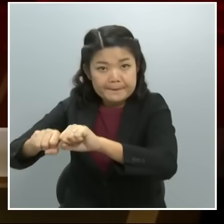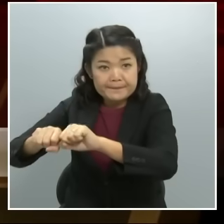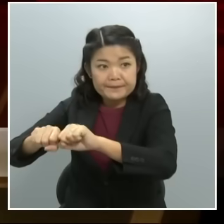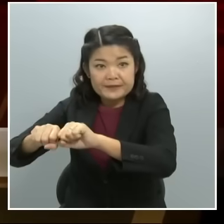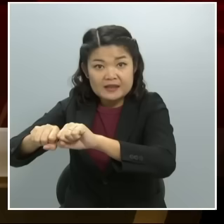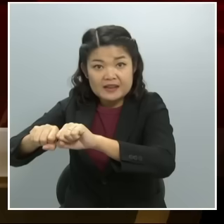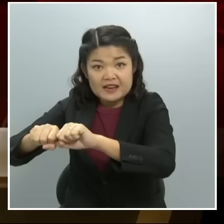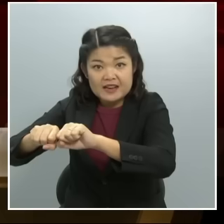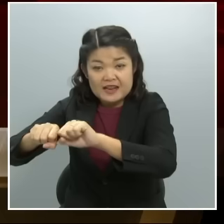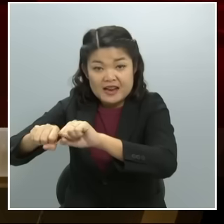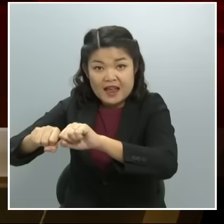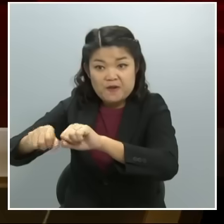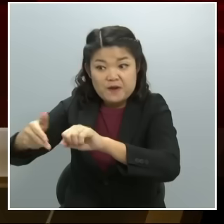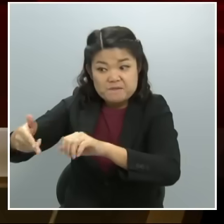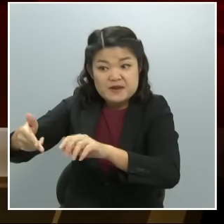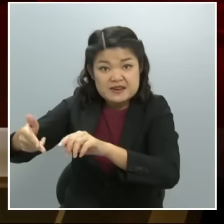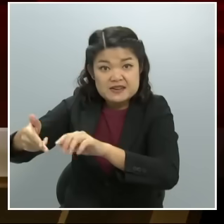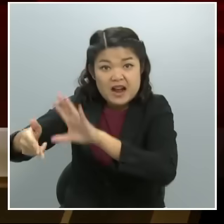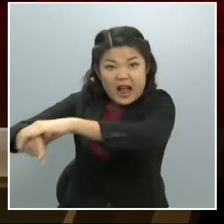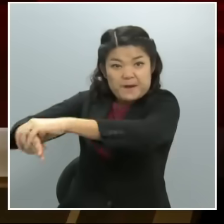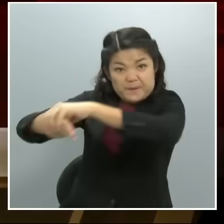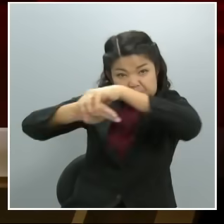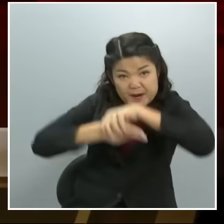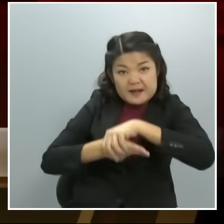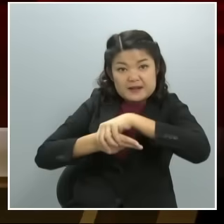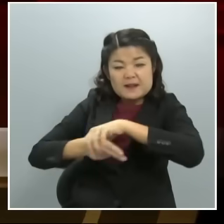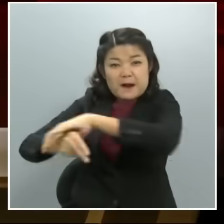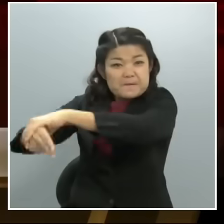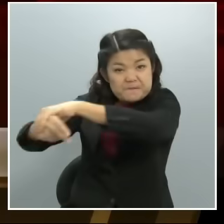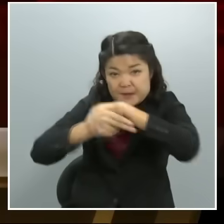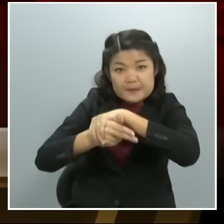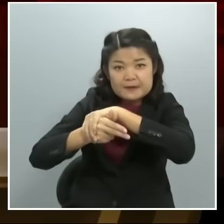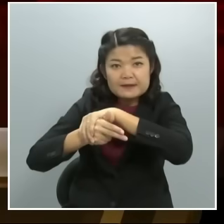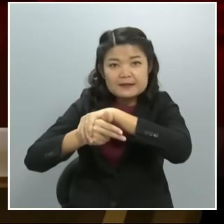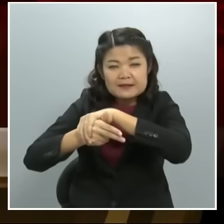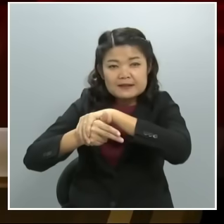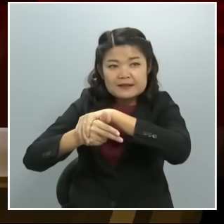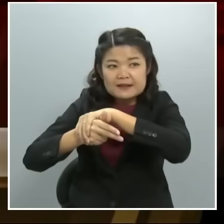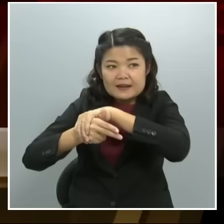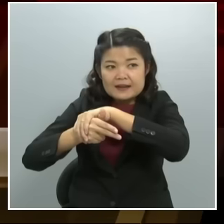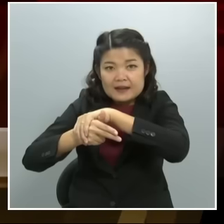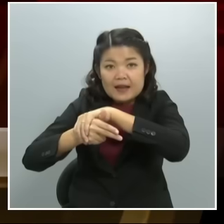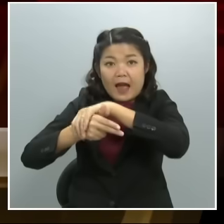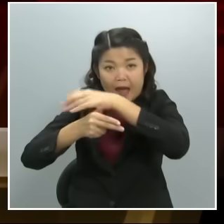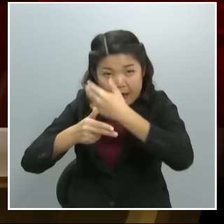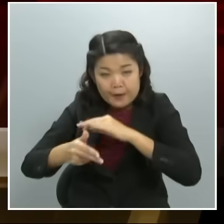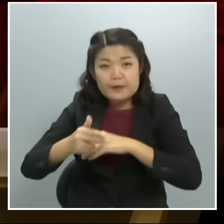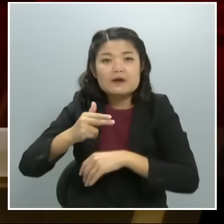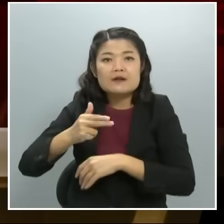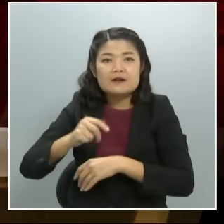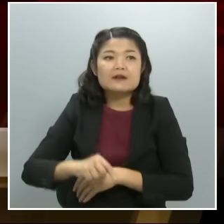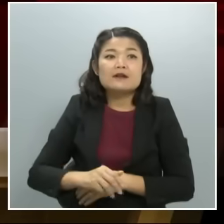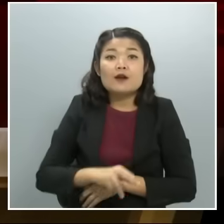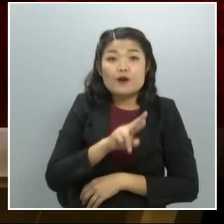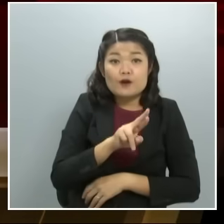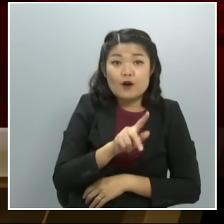วุฒิปืนจากมือนายหน่องแยกวุฒิปืนจากมือนายหน่องก่อนที่ในเวลาต่อมาร้อยตำรวจโ